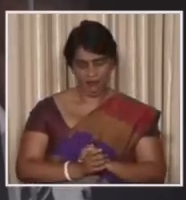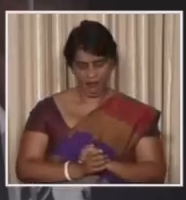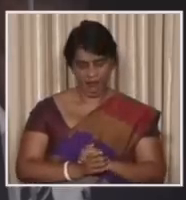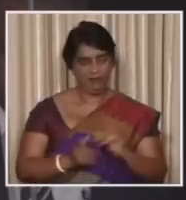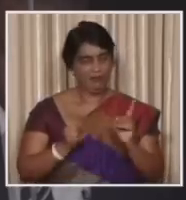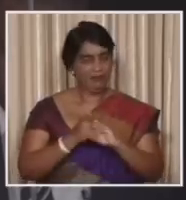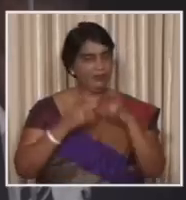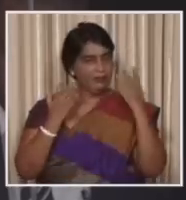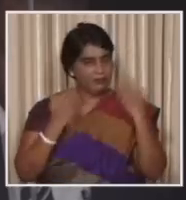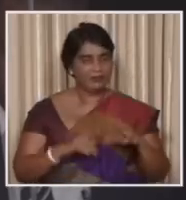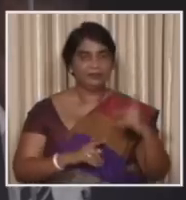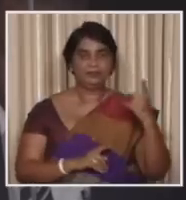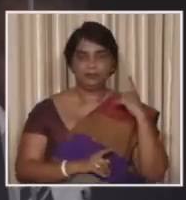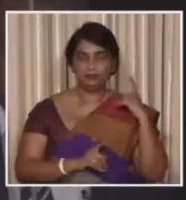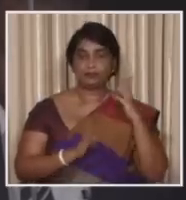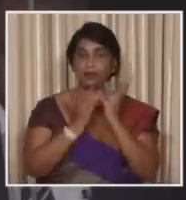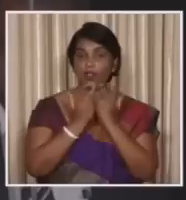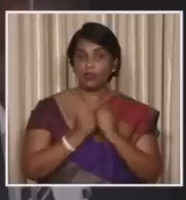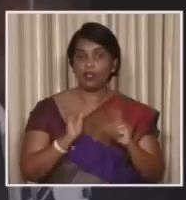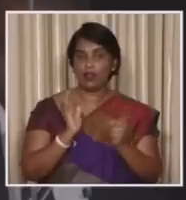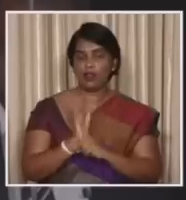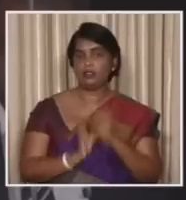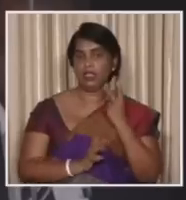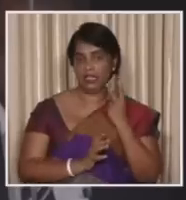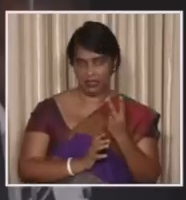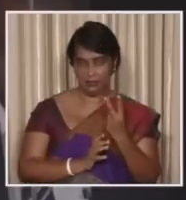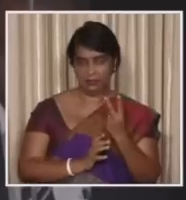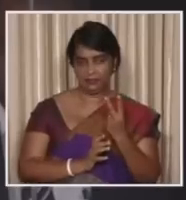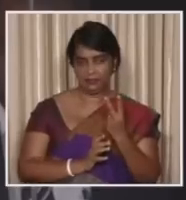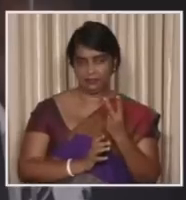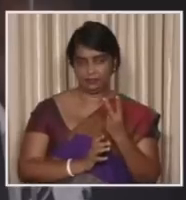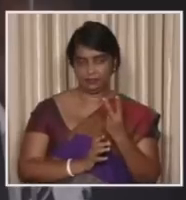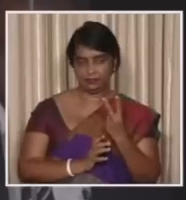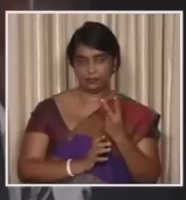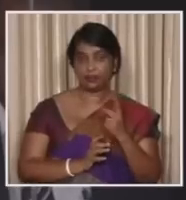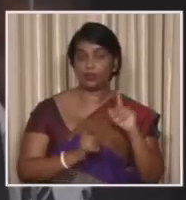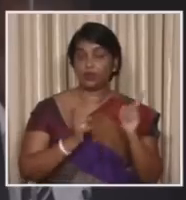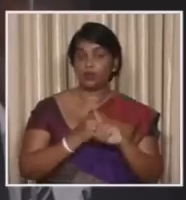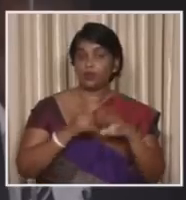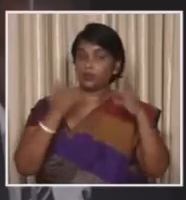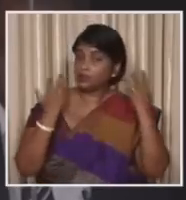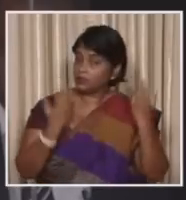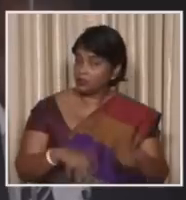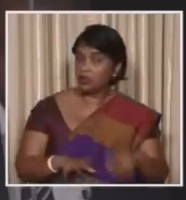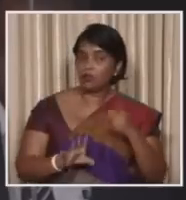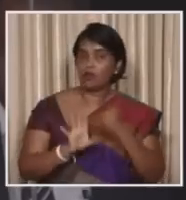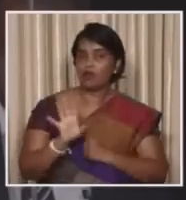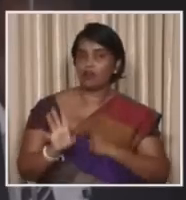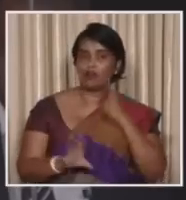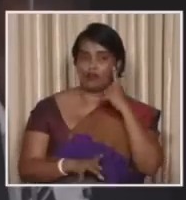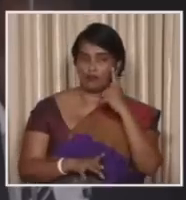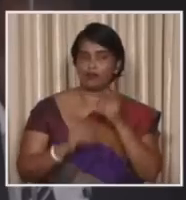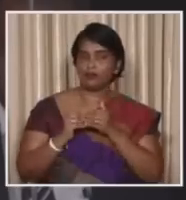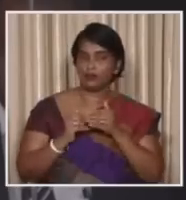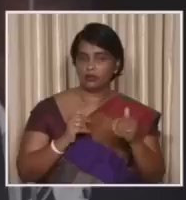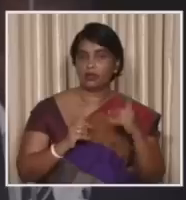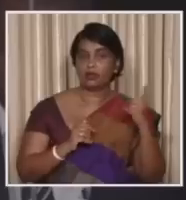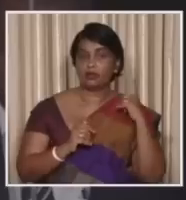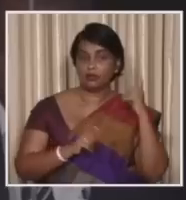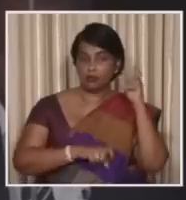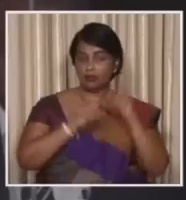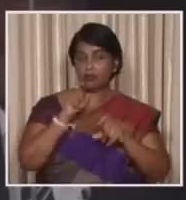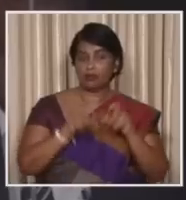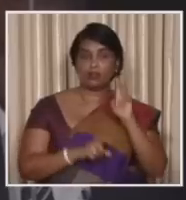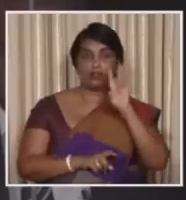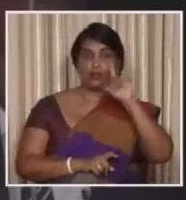युद्ध इवरवनी हमदा संख्या लक्ष देखाई युद्ध इवरवी अवृद्ध कतुत युद्ध हमदाय